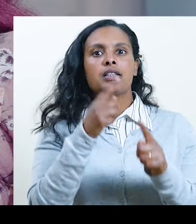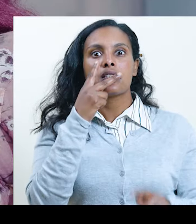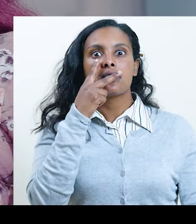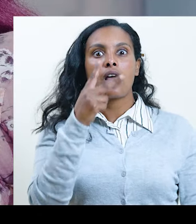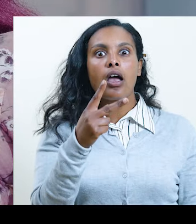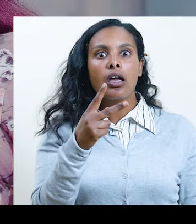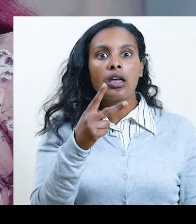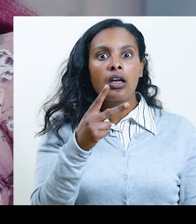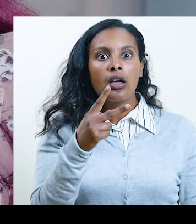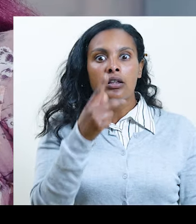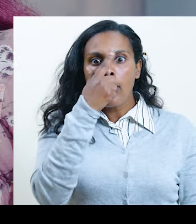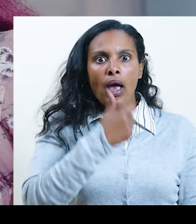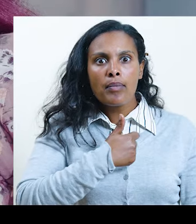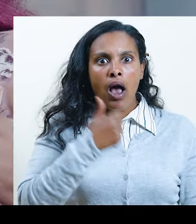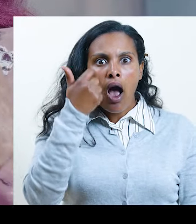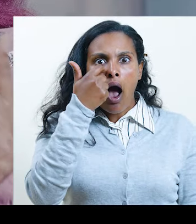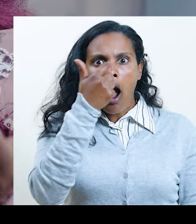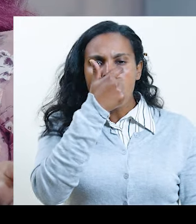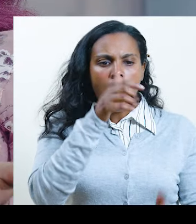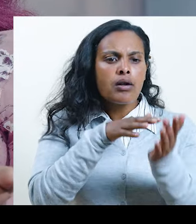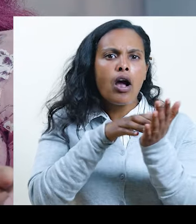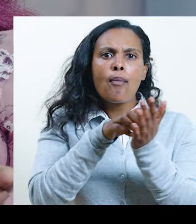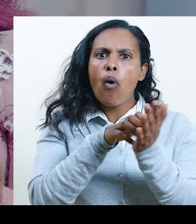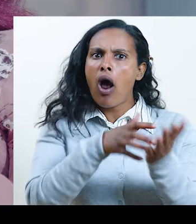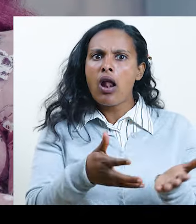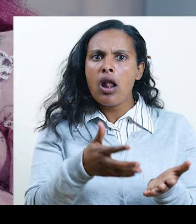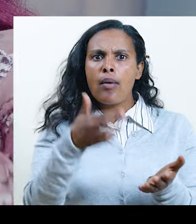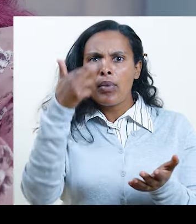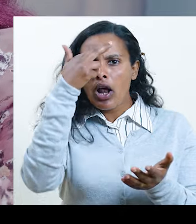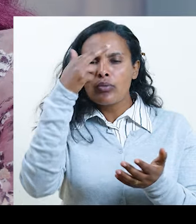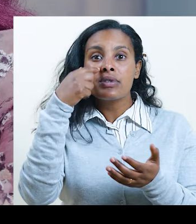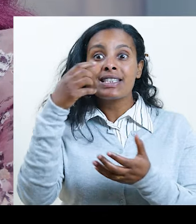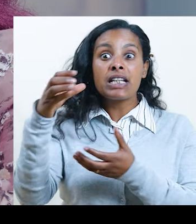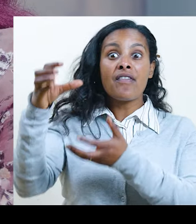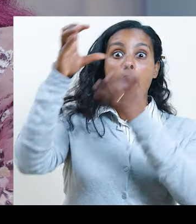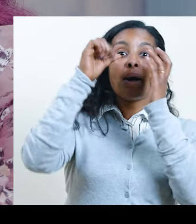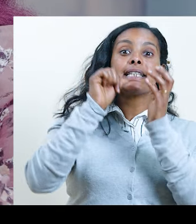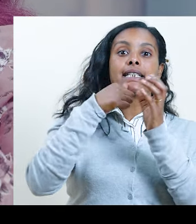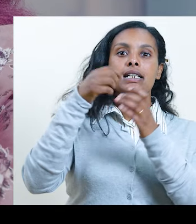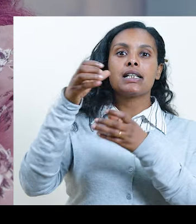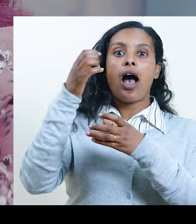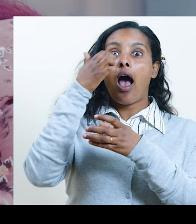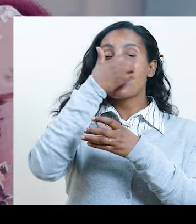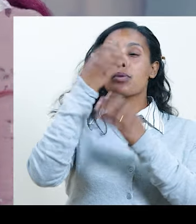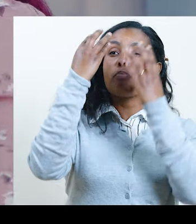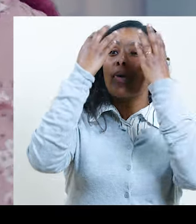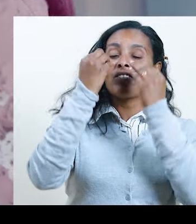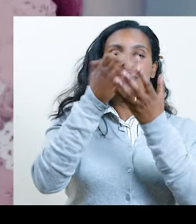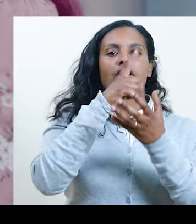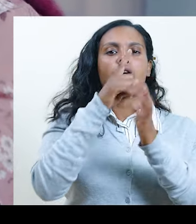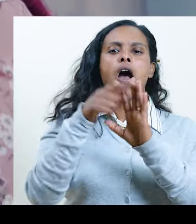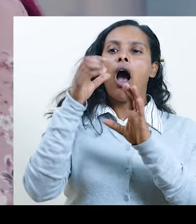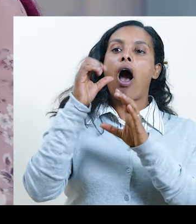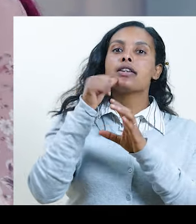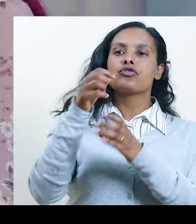እና ስታይ ታምኛለሽ አይኗ በጣም ደክሟል። ምክንያቱም ሲደፋባት አይንሽን ማጥፋት ፈልጋለሁ